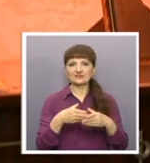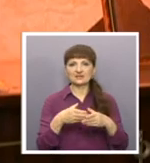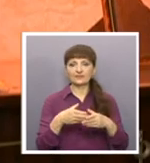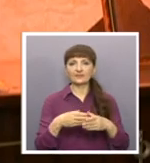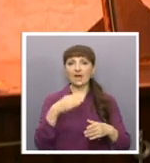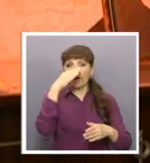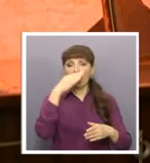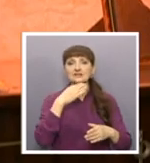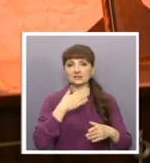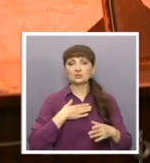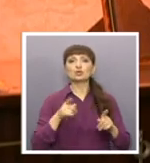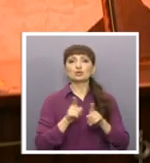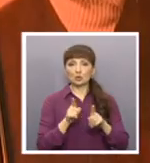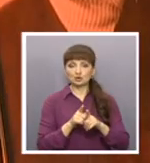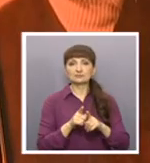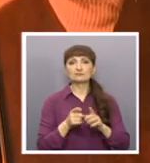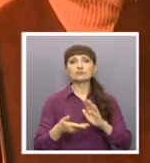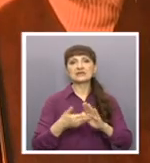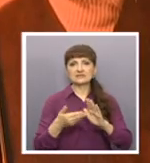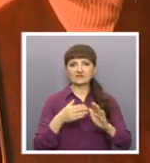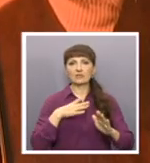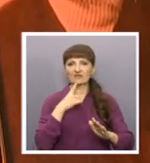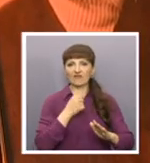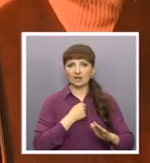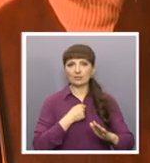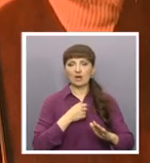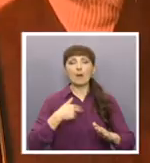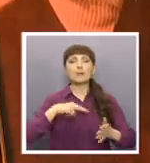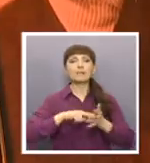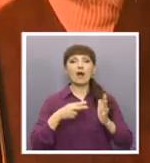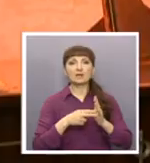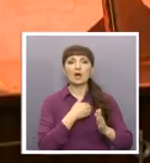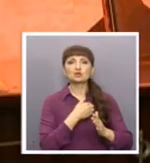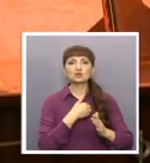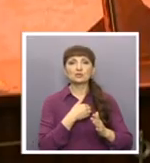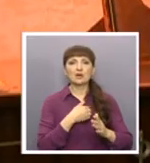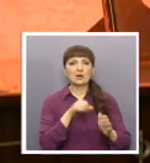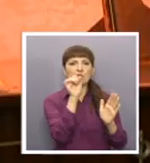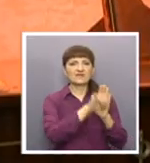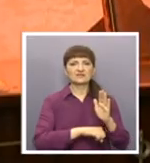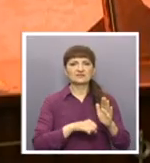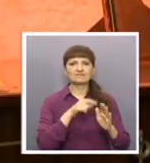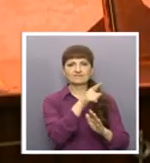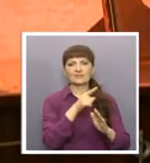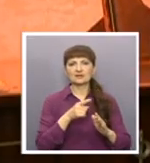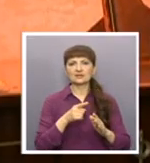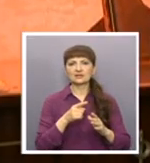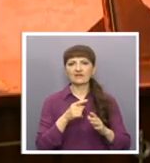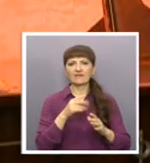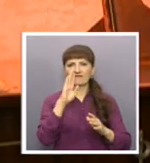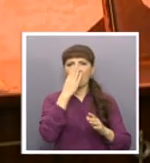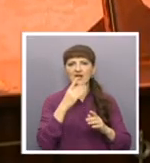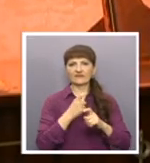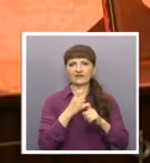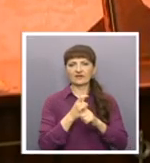Отец тоже подлежал призыву. Наша цель была поражать вражеские танки. До